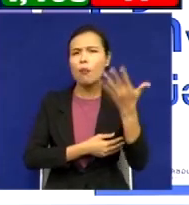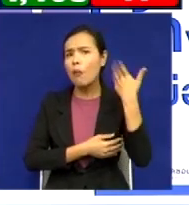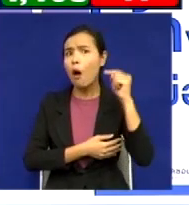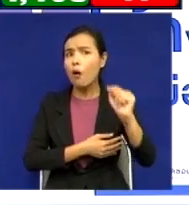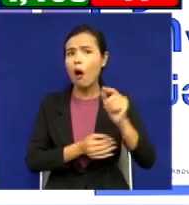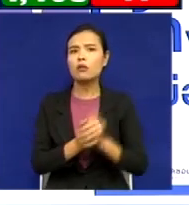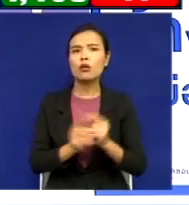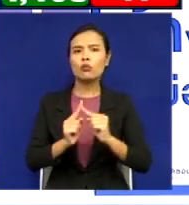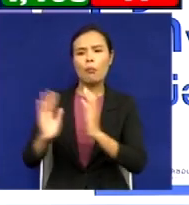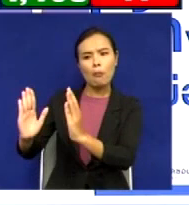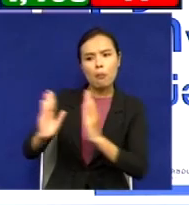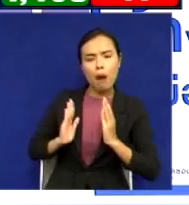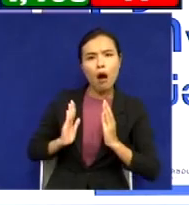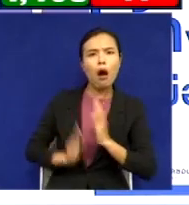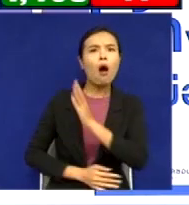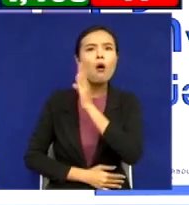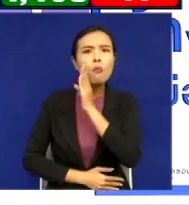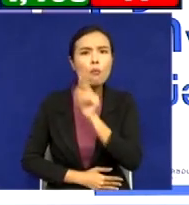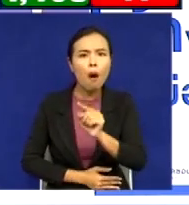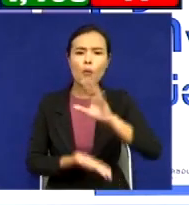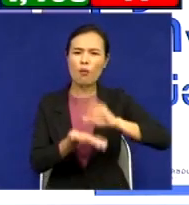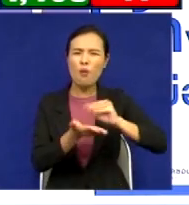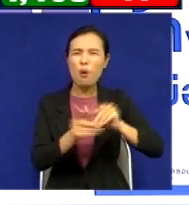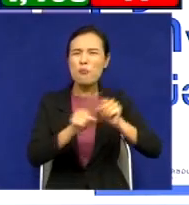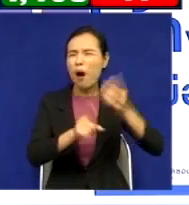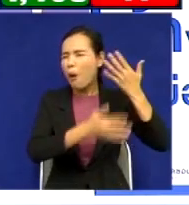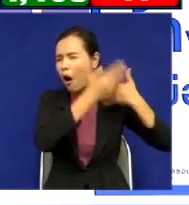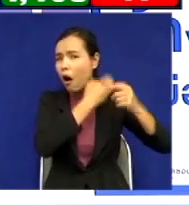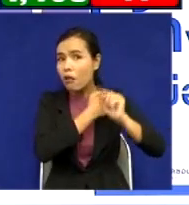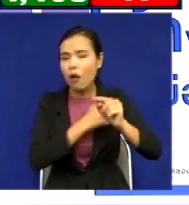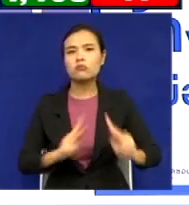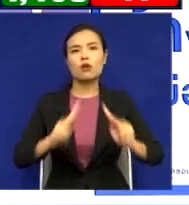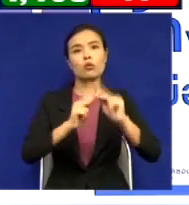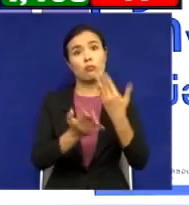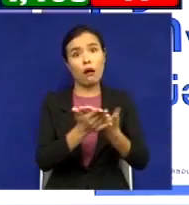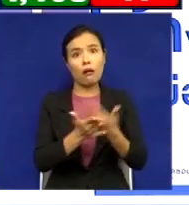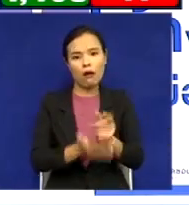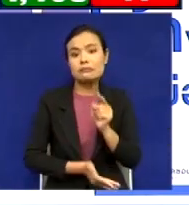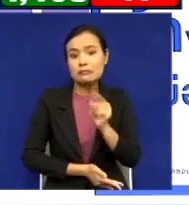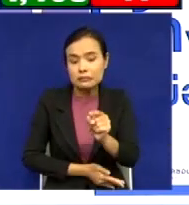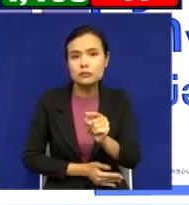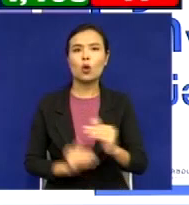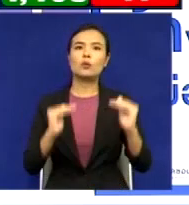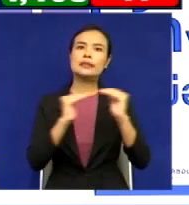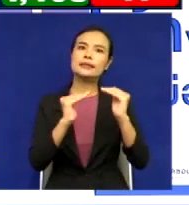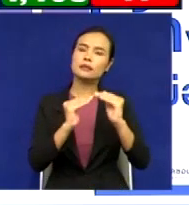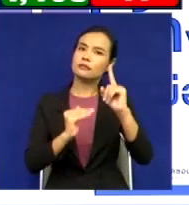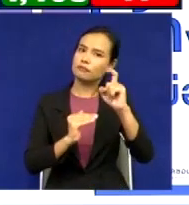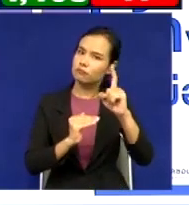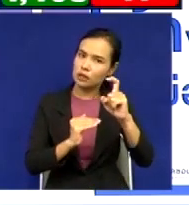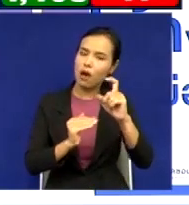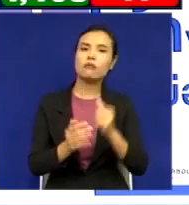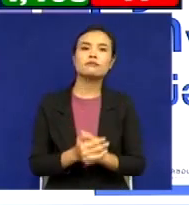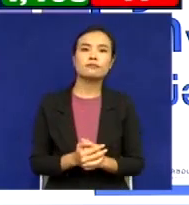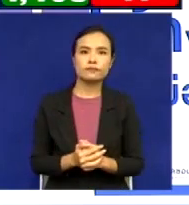บยกไปใช้แล้วไปขึ้นเป็นข้อมูลเดิมซึ่งกระทรวงการคลังหยิบยกมาจนทำให้เขาเสียสิทธิ์เนี่ยนะครับก็เป็นเรื่